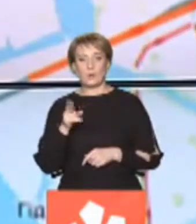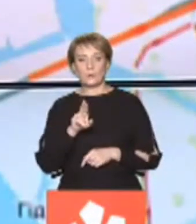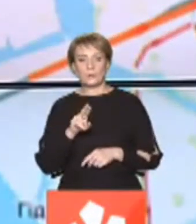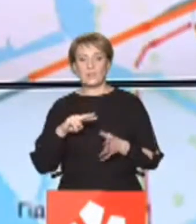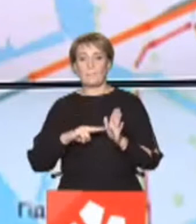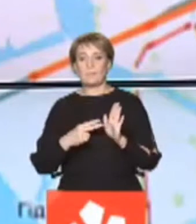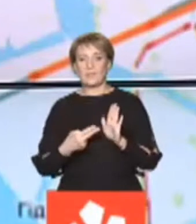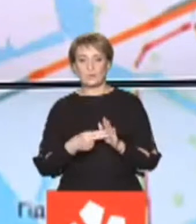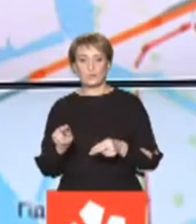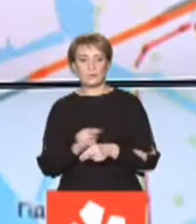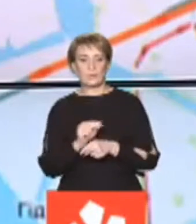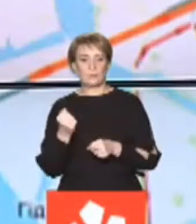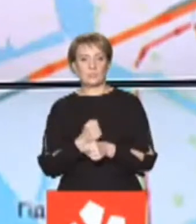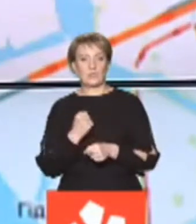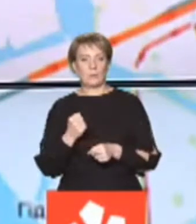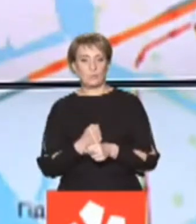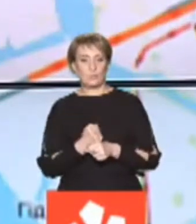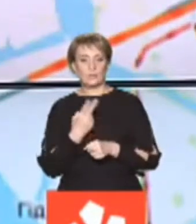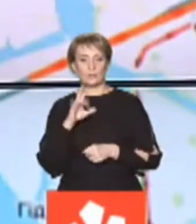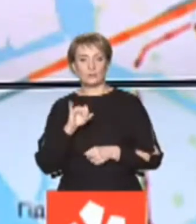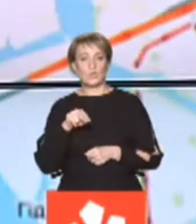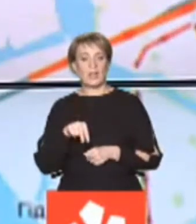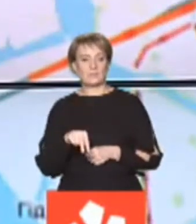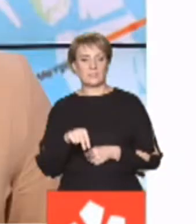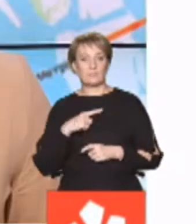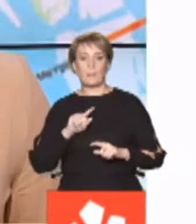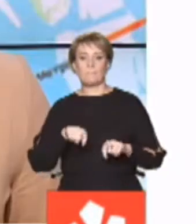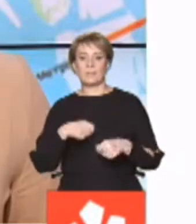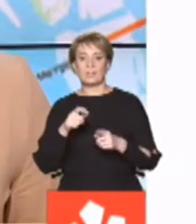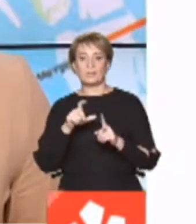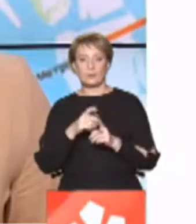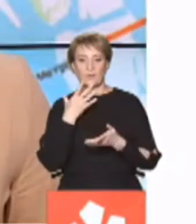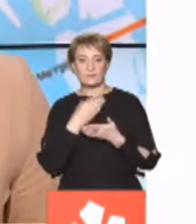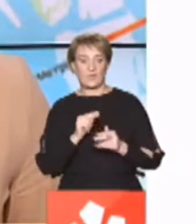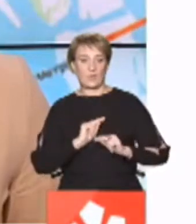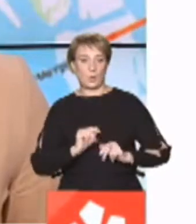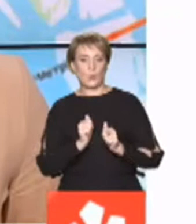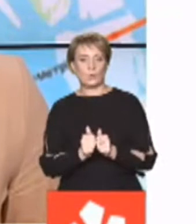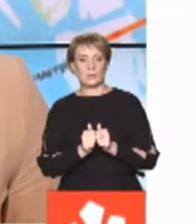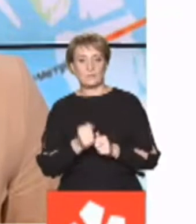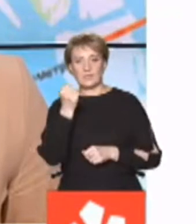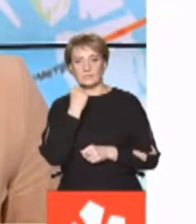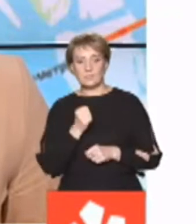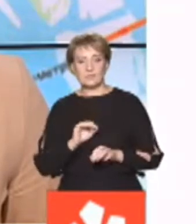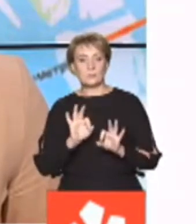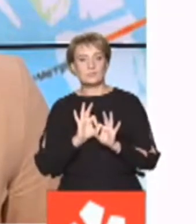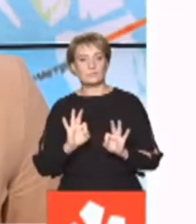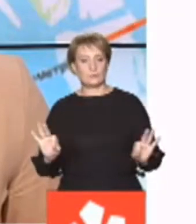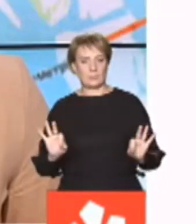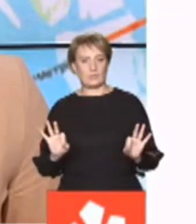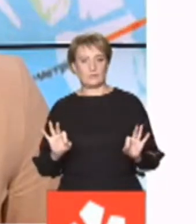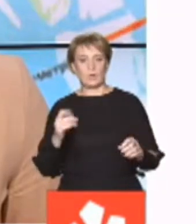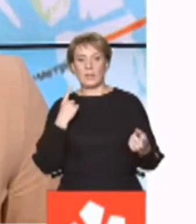там ремонтні роботи на Шулявці. Ну, я передаю слово своїм колегам. Ілона, Наталко, вам слово. Спасибі за цю докладну